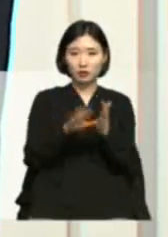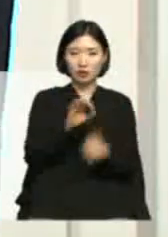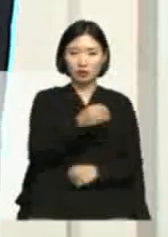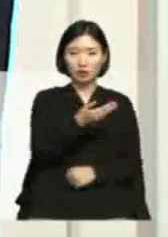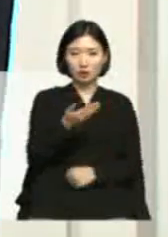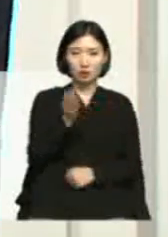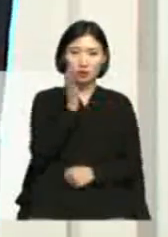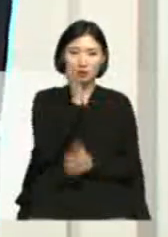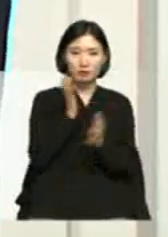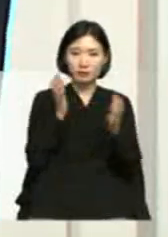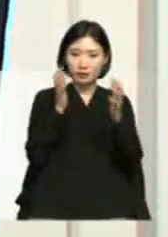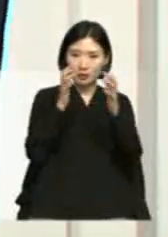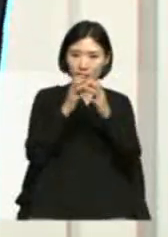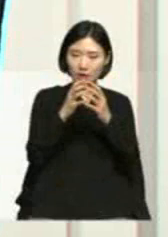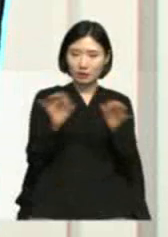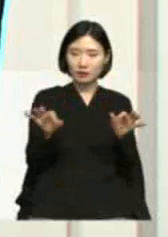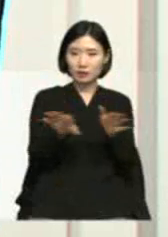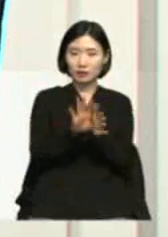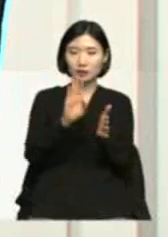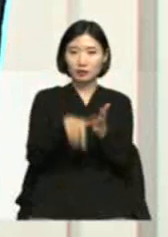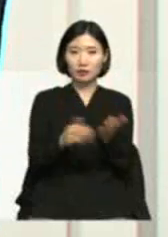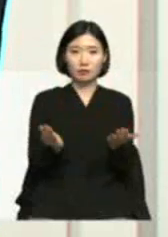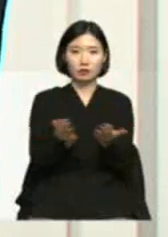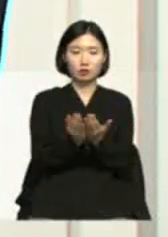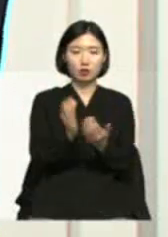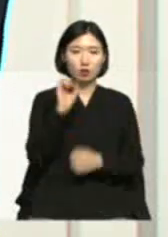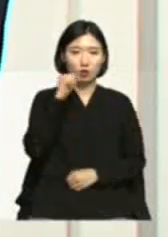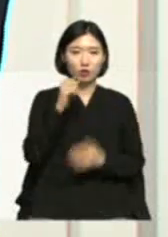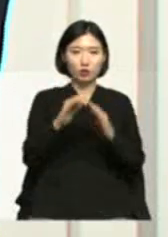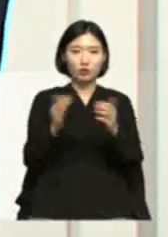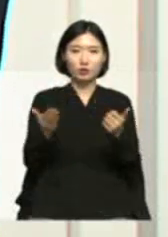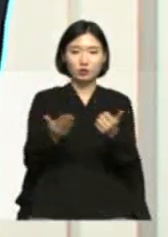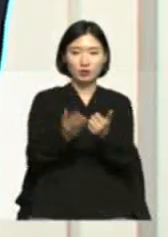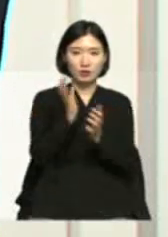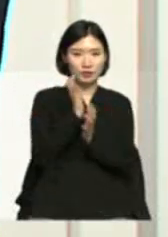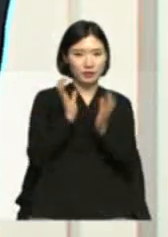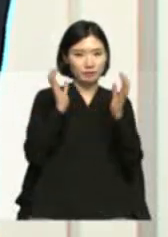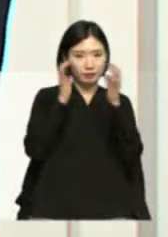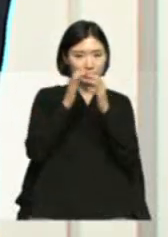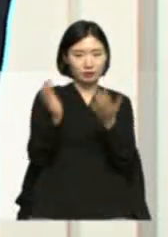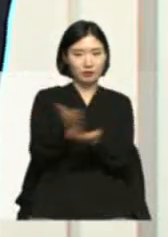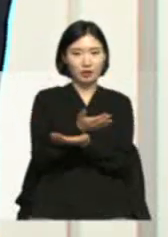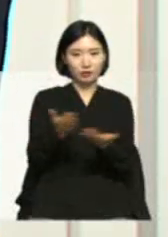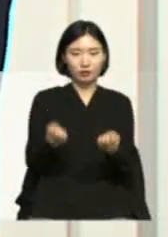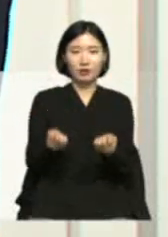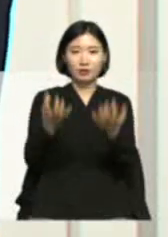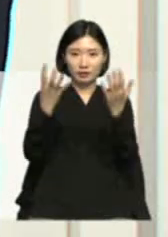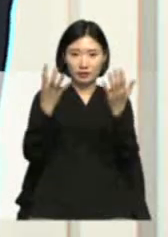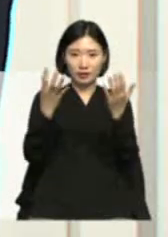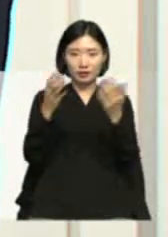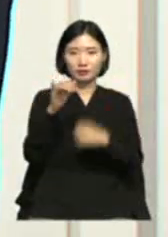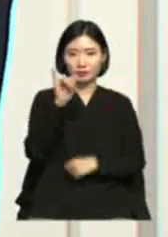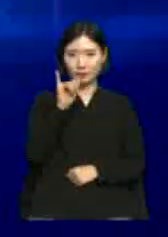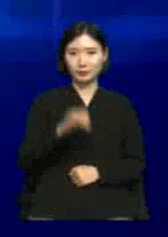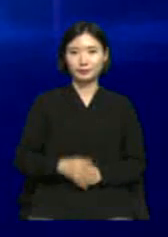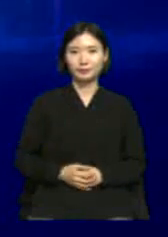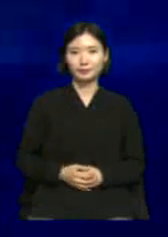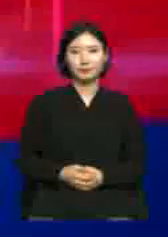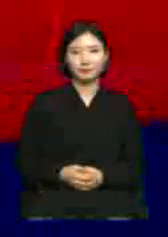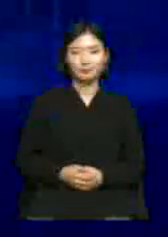이렇게 김장김치가 떨어져가는 시점에 맞춰 어려운 이웃들에게 김치를 나누는 행사가 진행됐습니다. 박영찬 기자입니다.